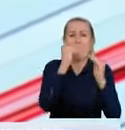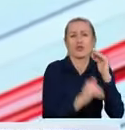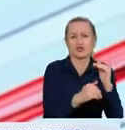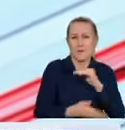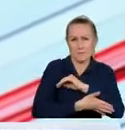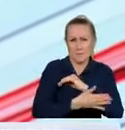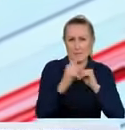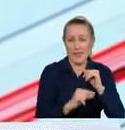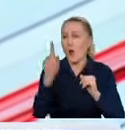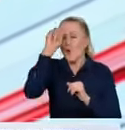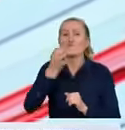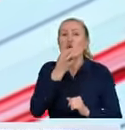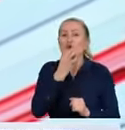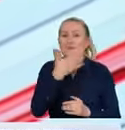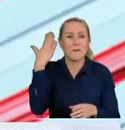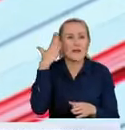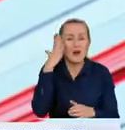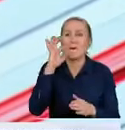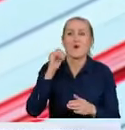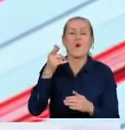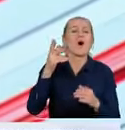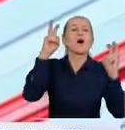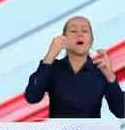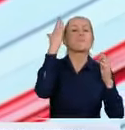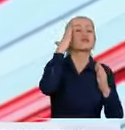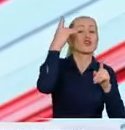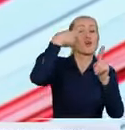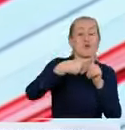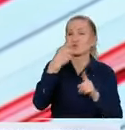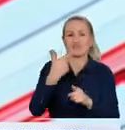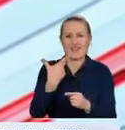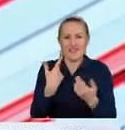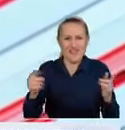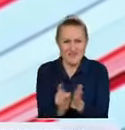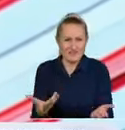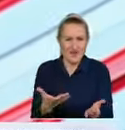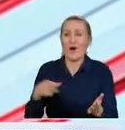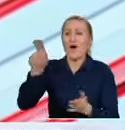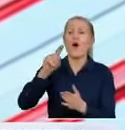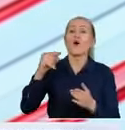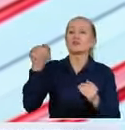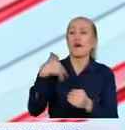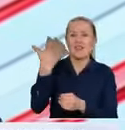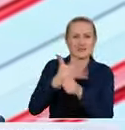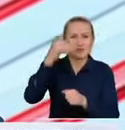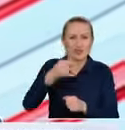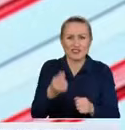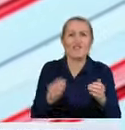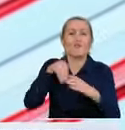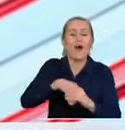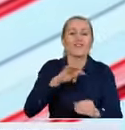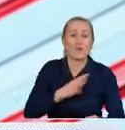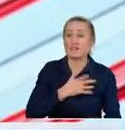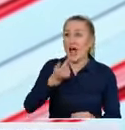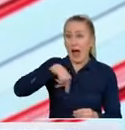bo Mieszkanie Plus nie wypaliło i trzeba dać im 50 tysięcy na wkład własny. To jest w moim programie. A my będziemy w wojnie polsko-polskiej dalej. Jak